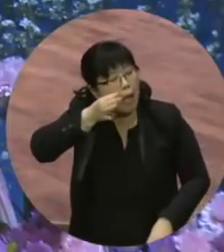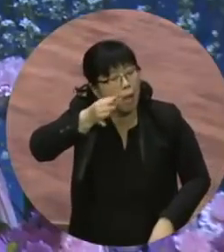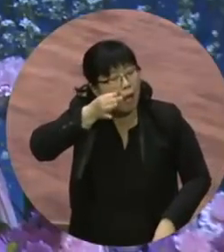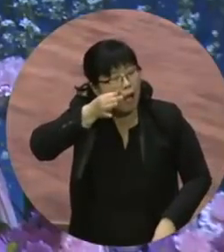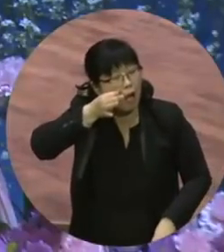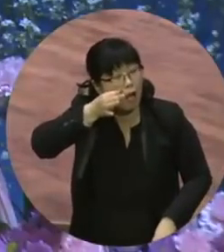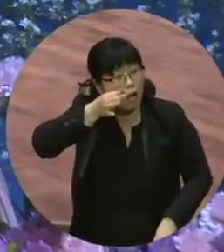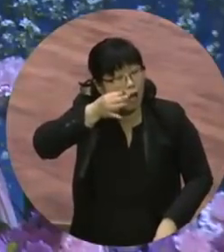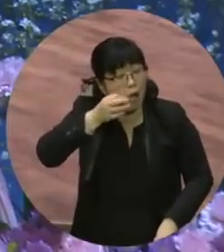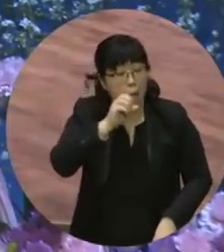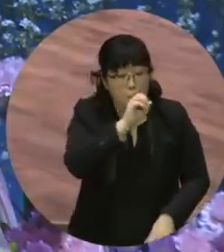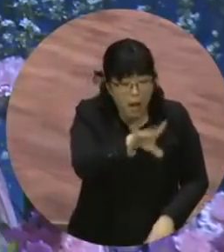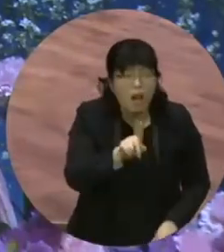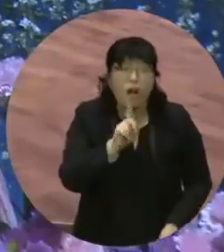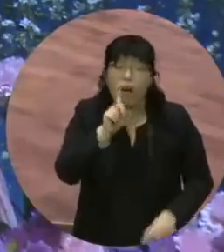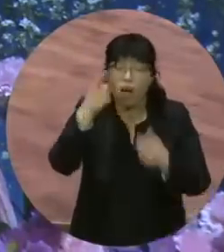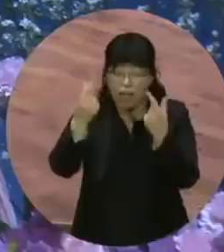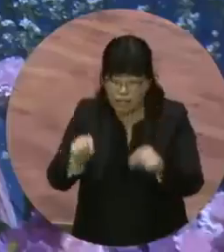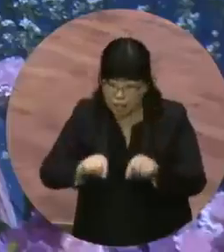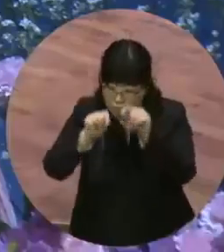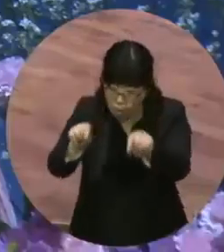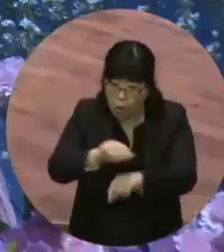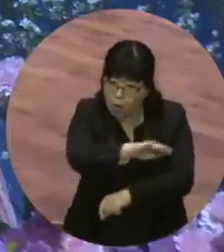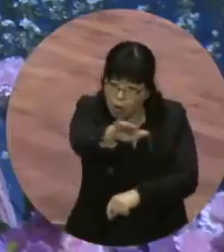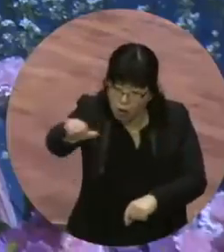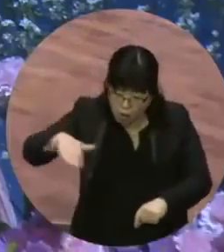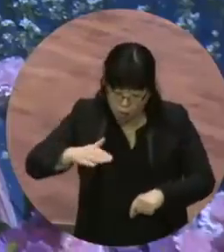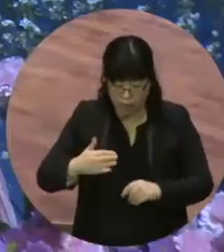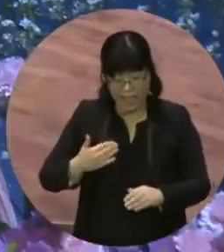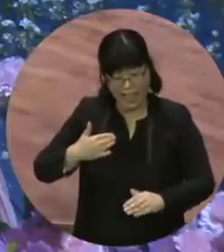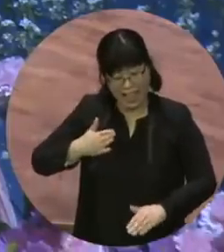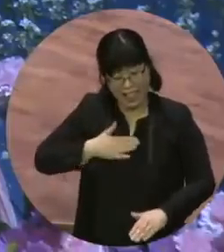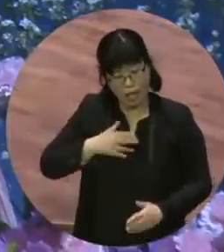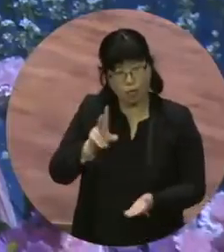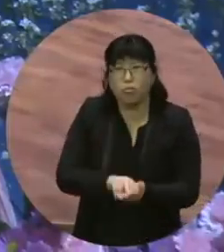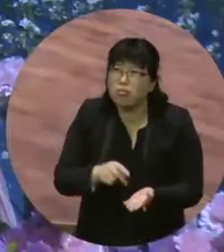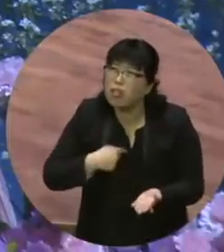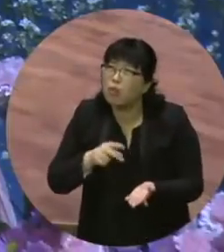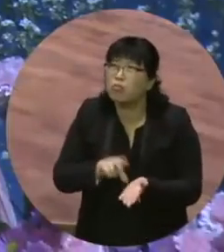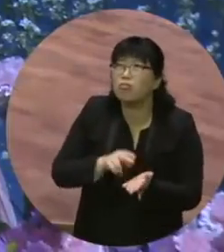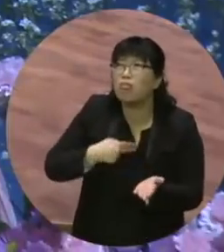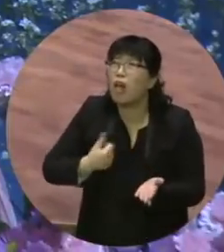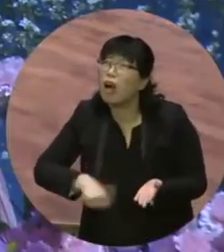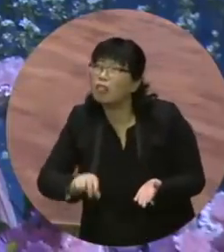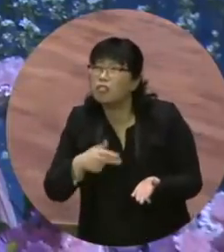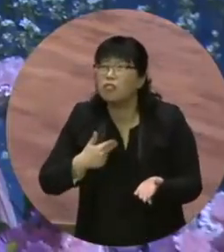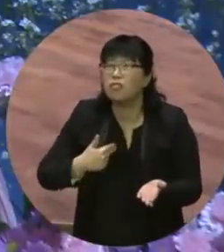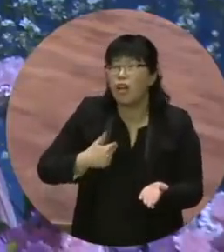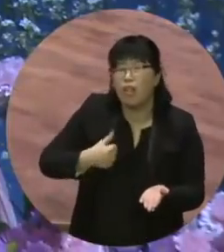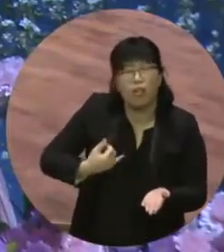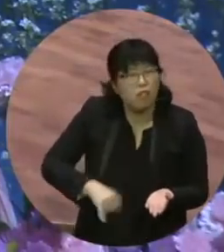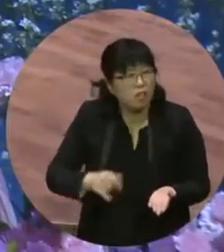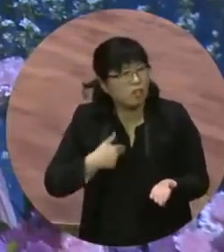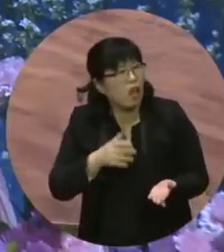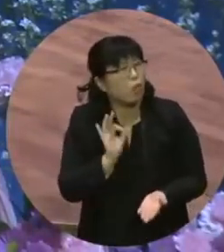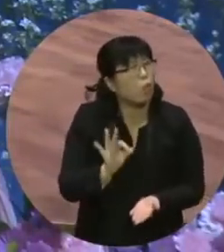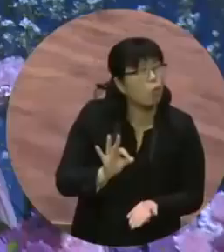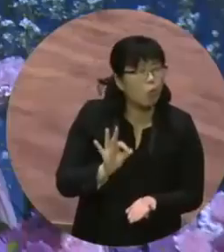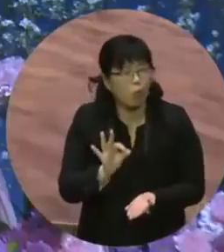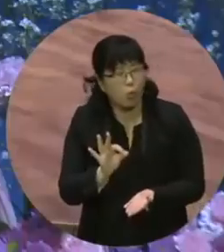믿으시기 바랍니다. 나 내 문제, 내 문제, 내 거, 내 거. 고정합니다. 그게 사단